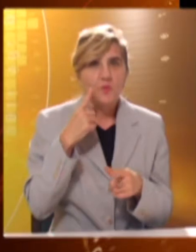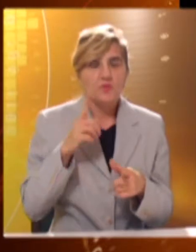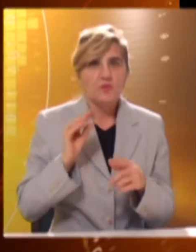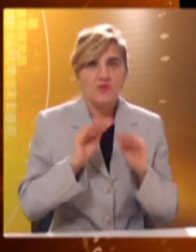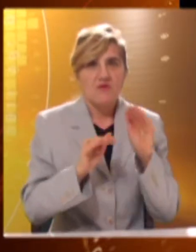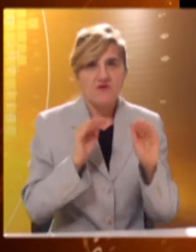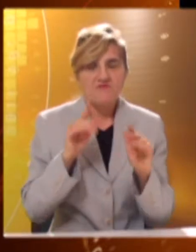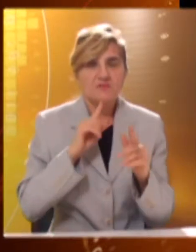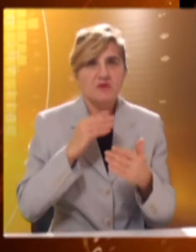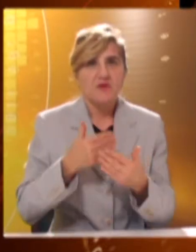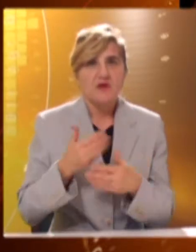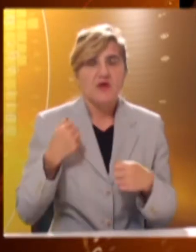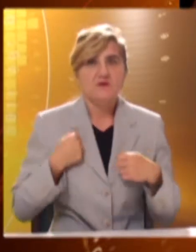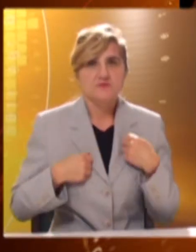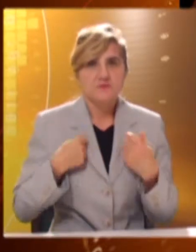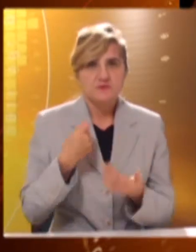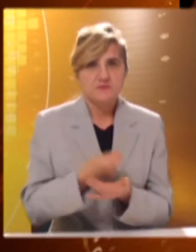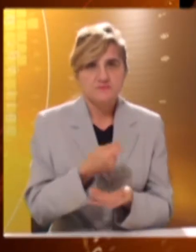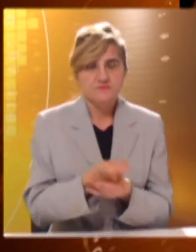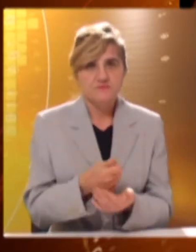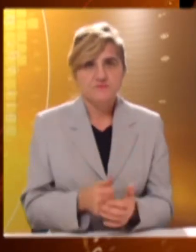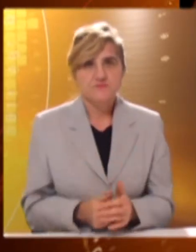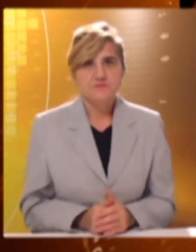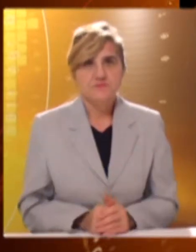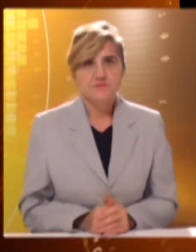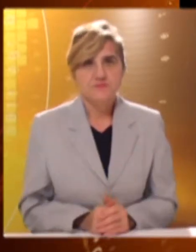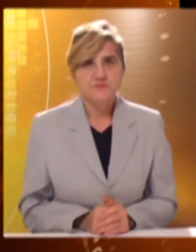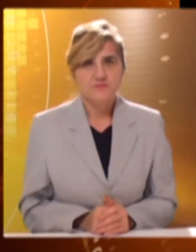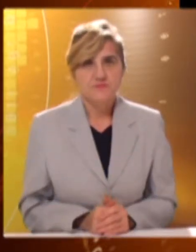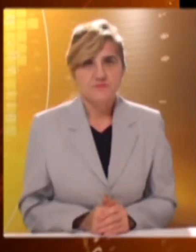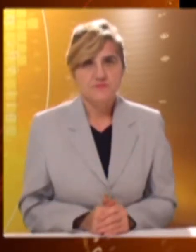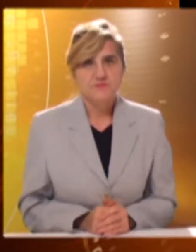i javno informisanje i grad Subotica.